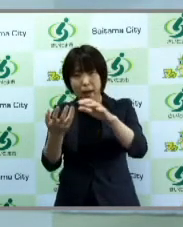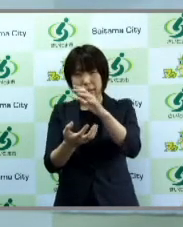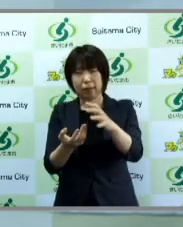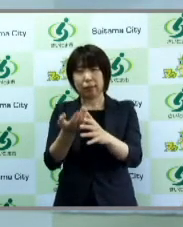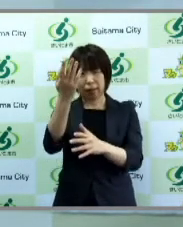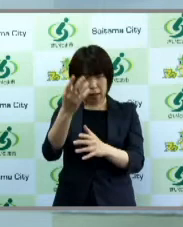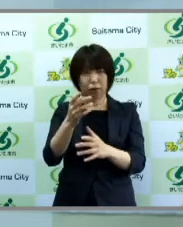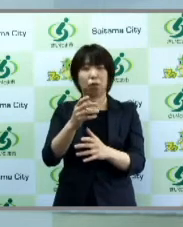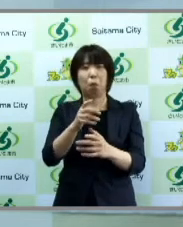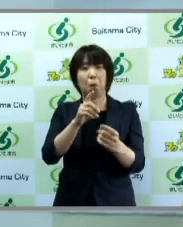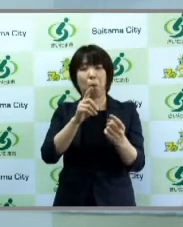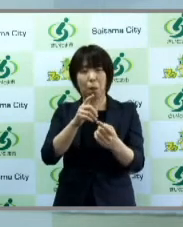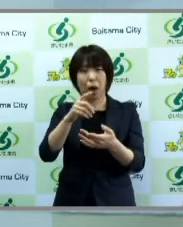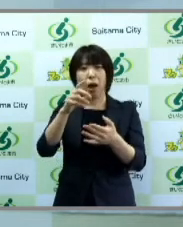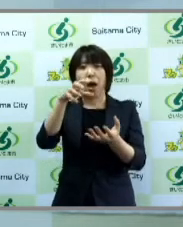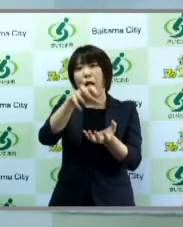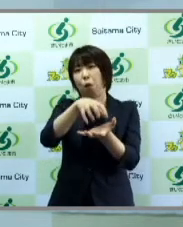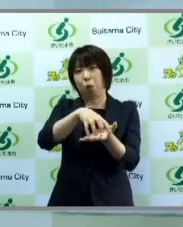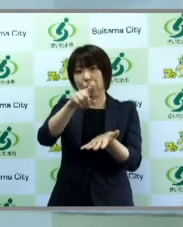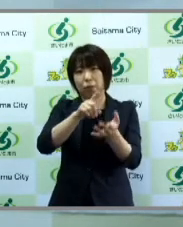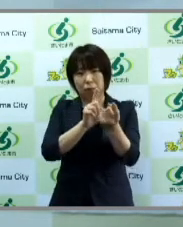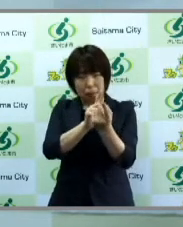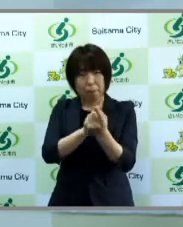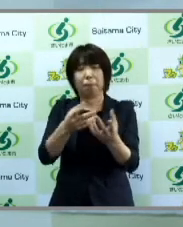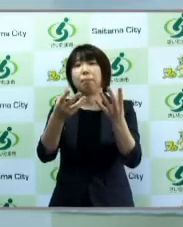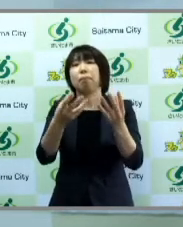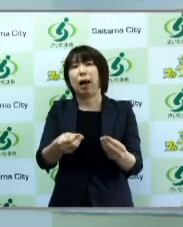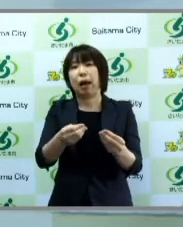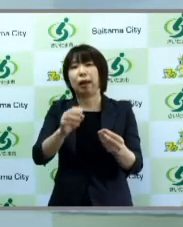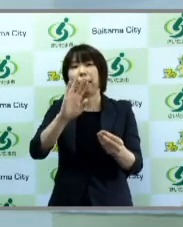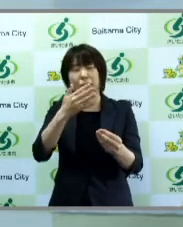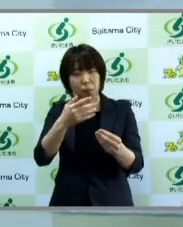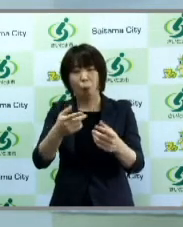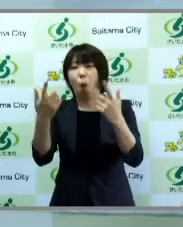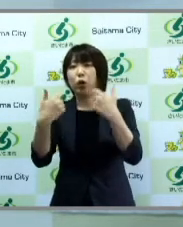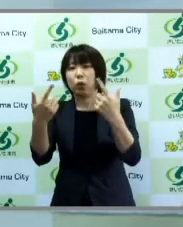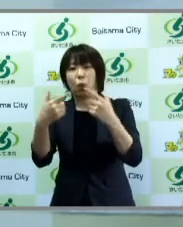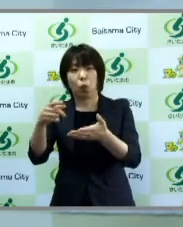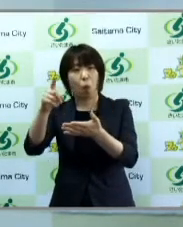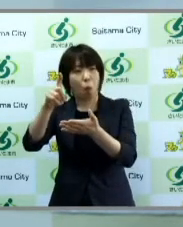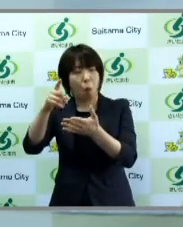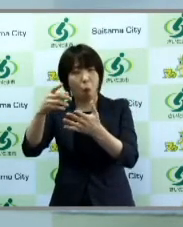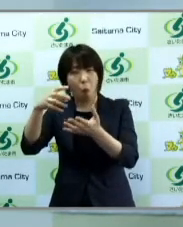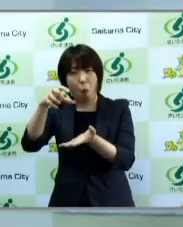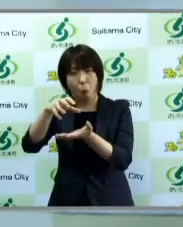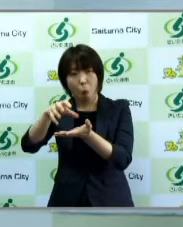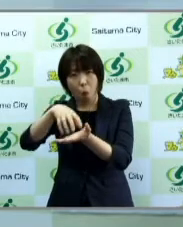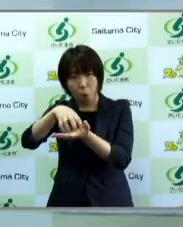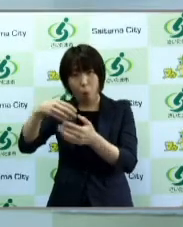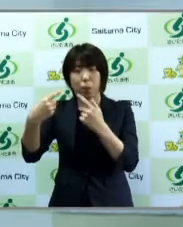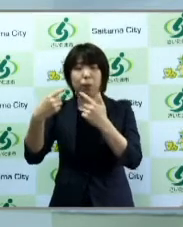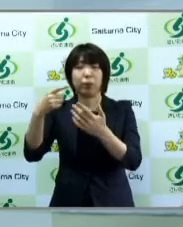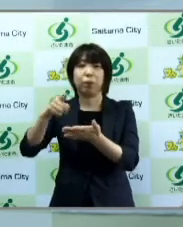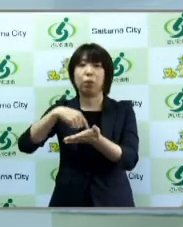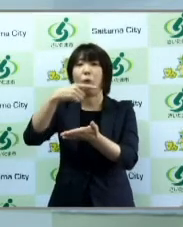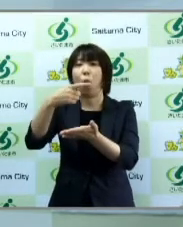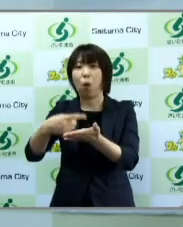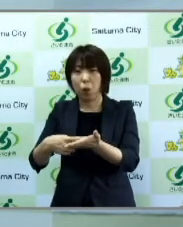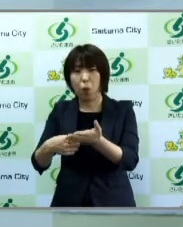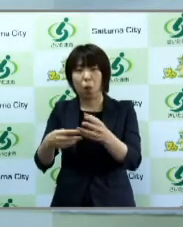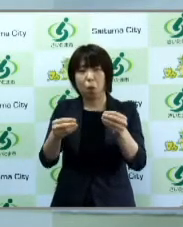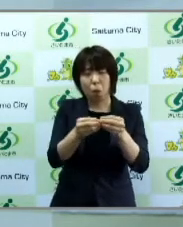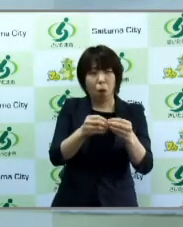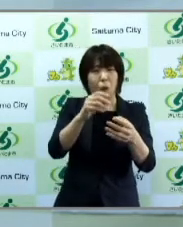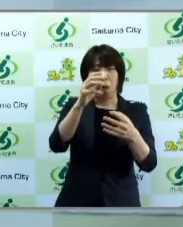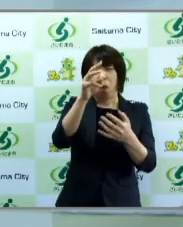が、通常業務を行いながら並行して廃棄物の迅速な処理を図る必要性から、直営で行う